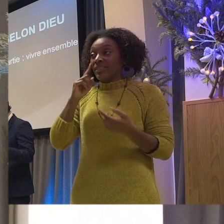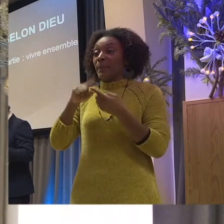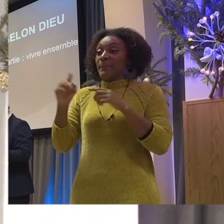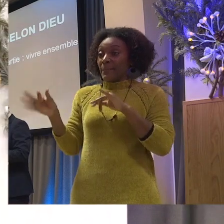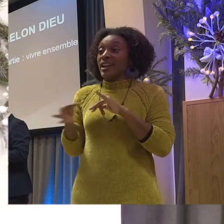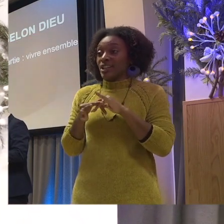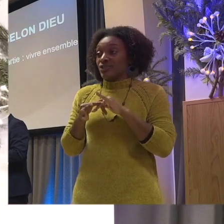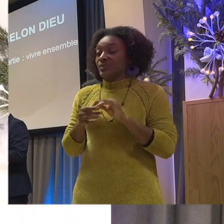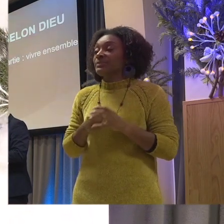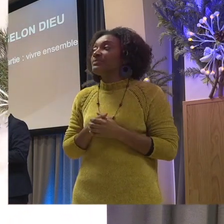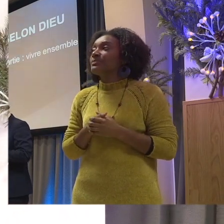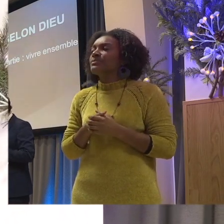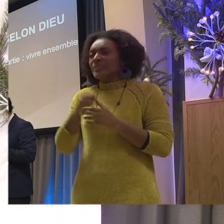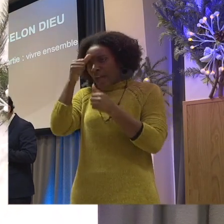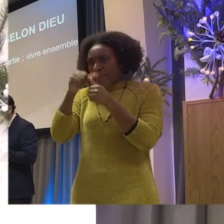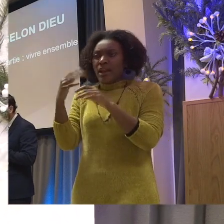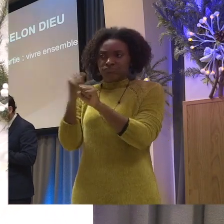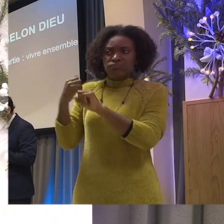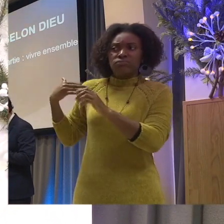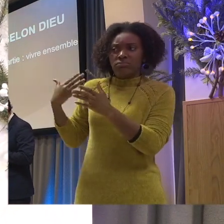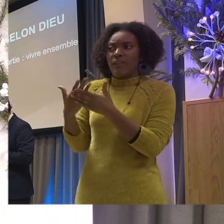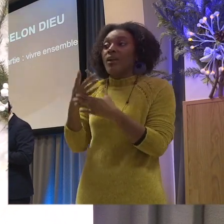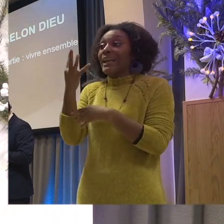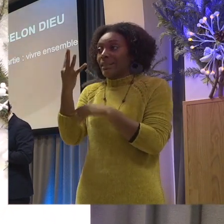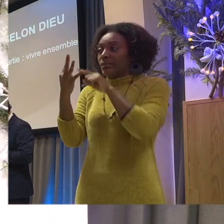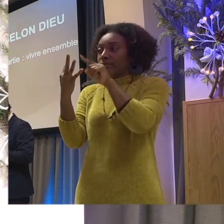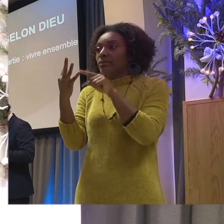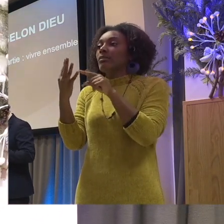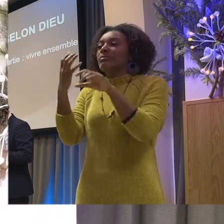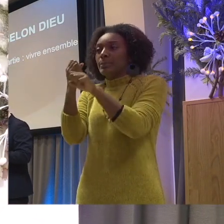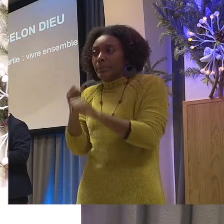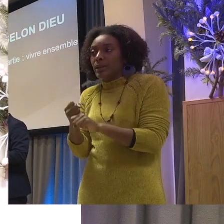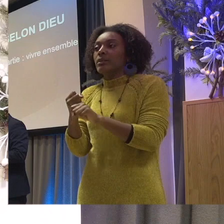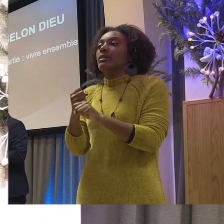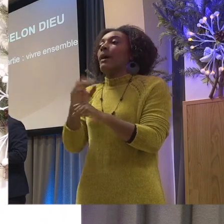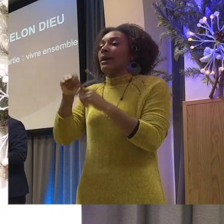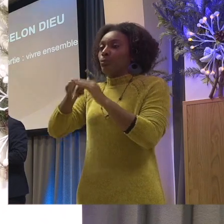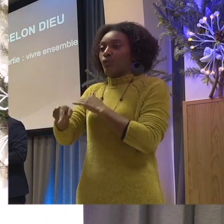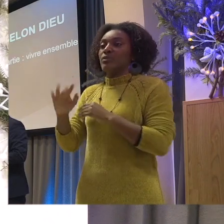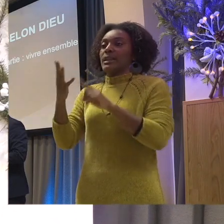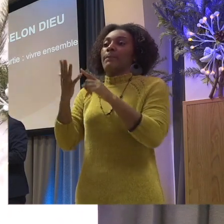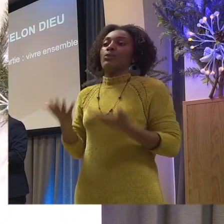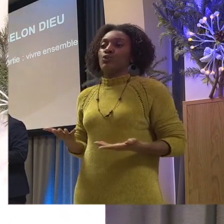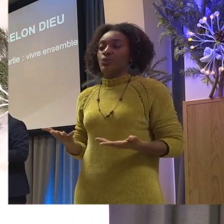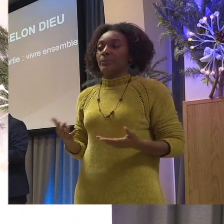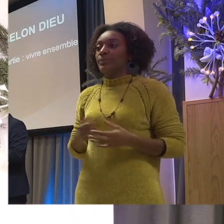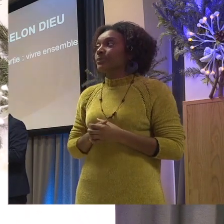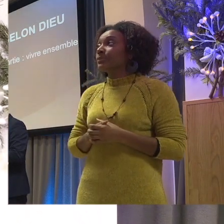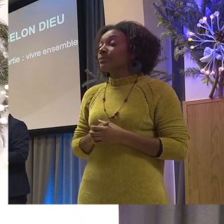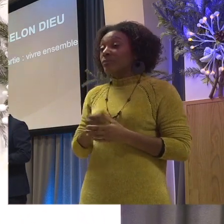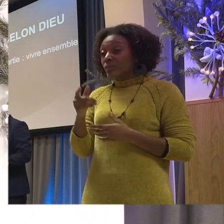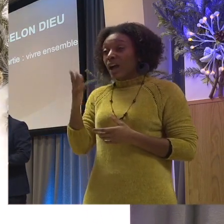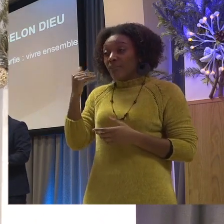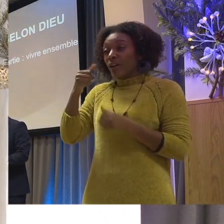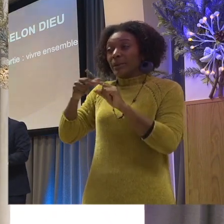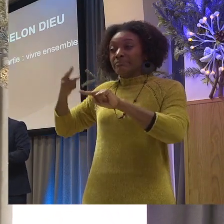vais vous rappeler brièvement ce qui a été partagé lors des 4 premiers messages de façon très rapide. Les vérités que nous avons